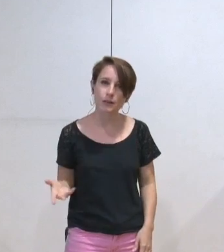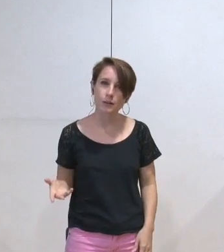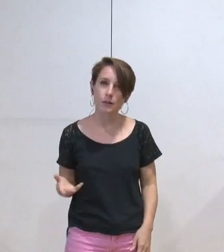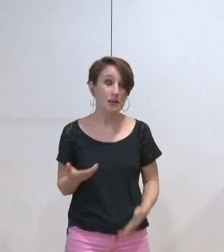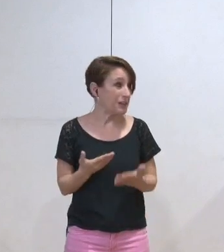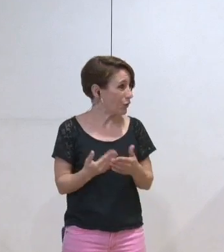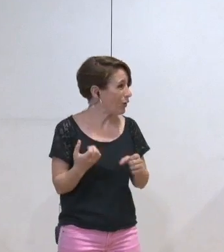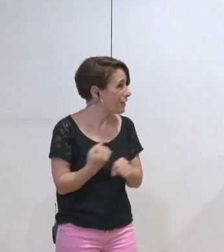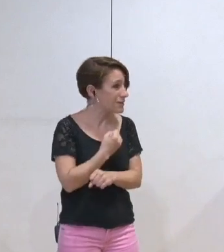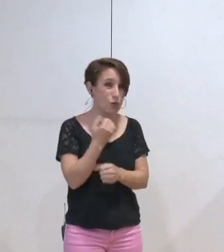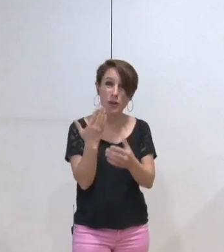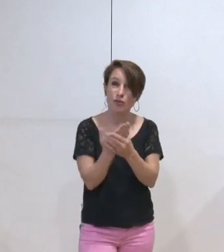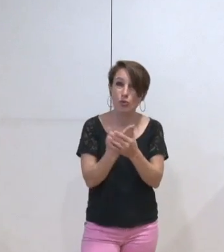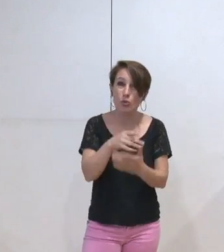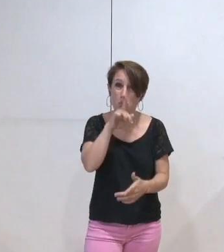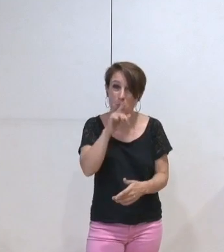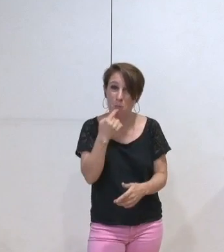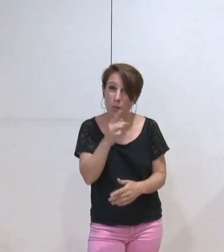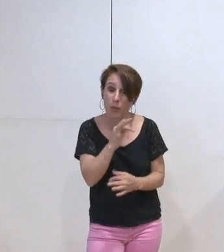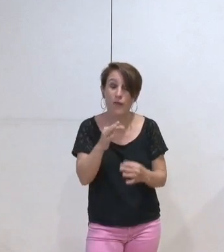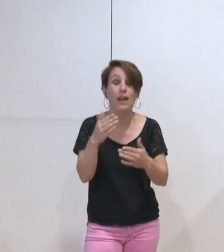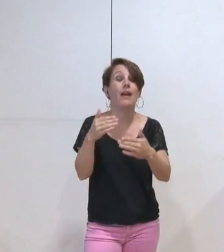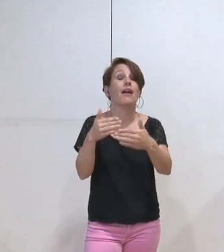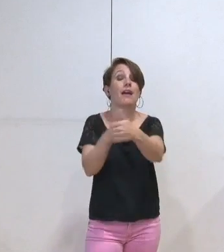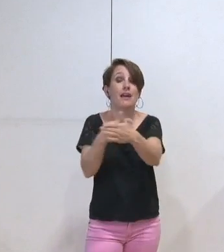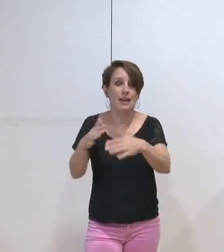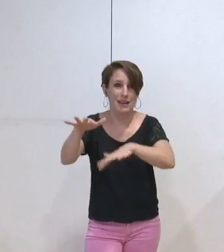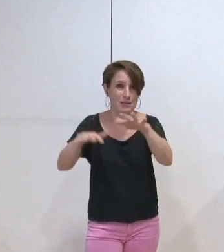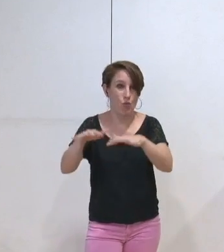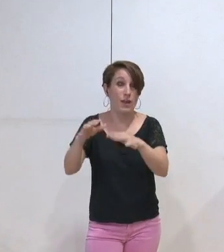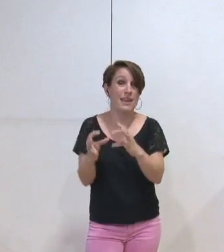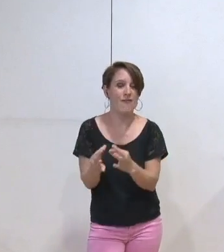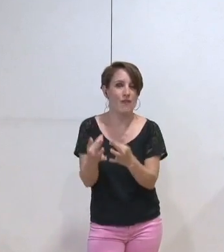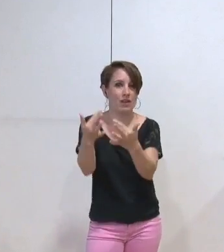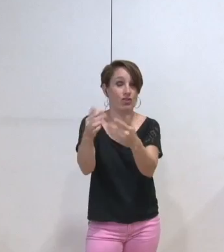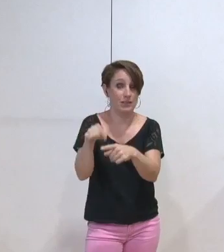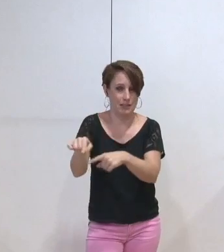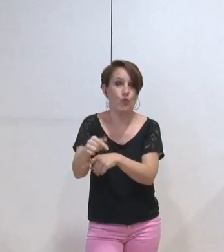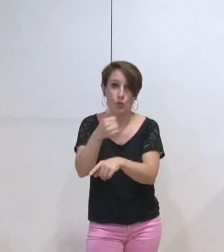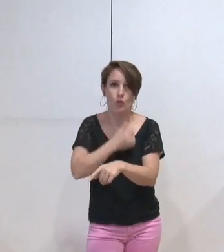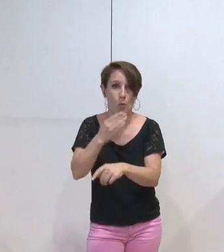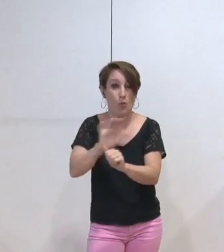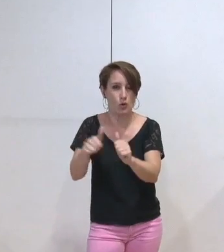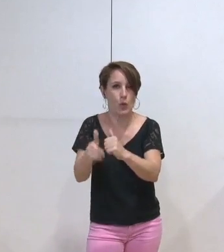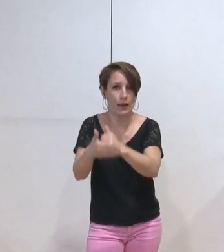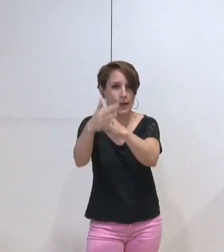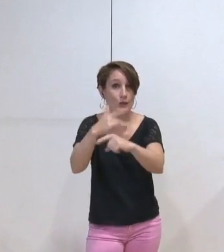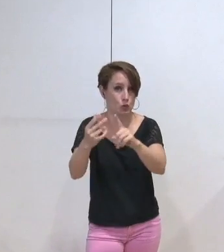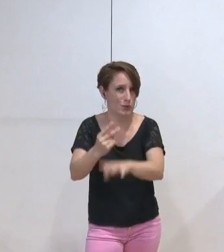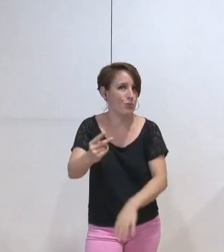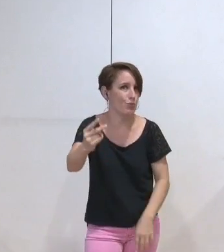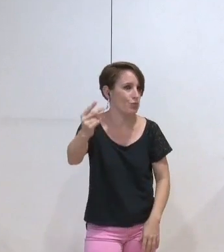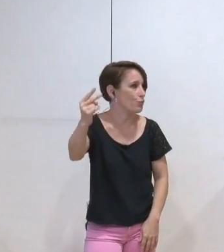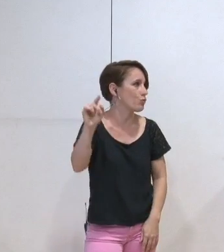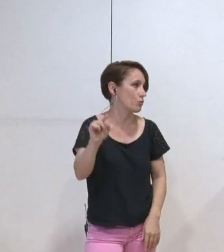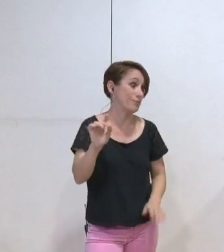problématique essentiel de l'accès de la classe moyenne fragilisée à l'action sociale on le sait qu'elle en a de plus en plus besoin dans tel ou tel moment